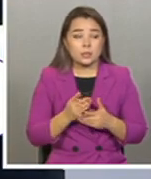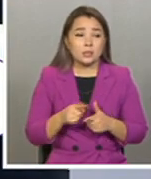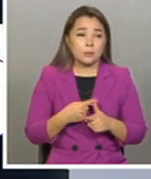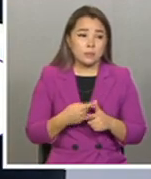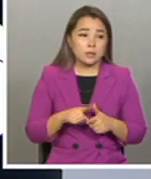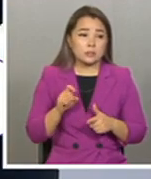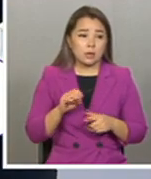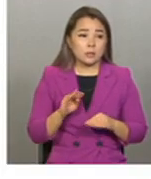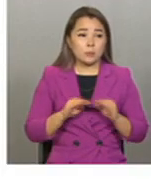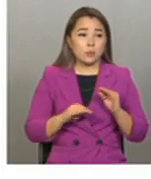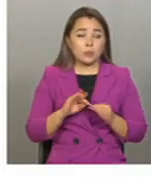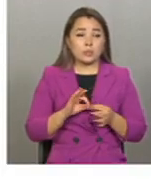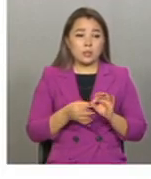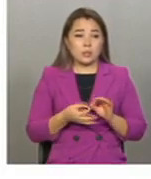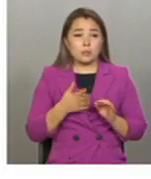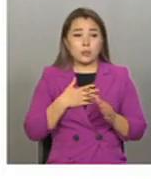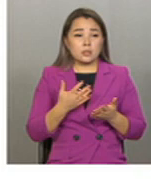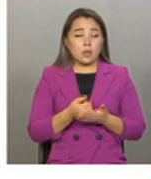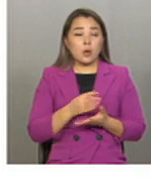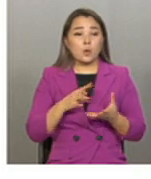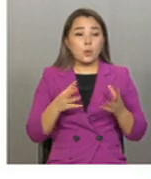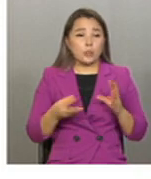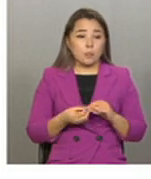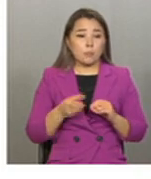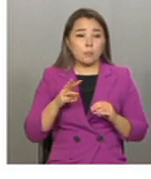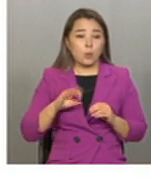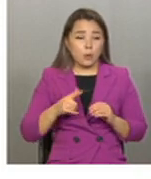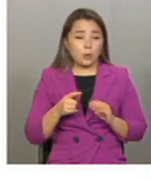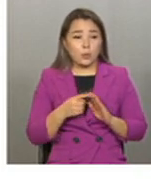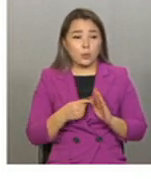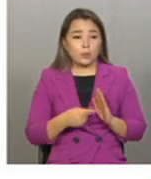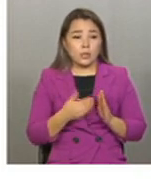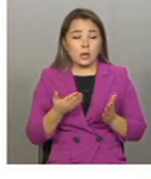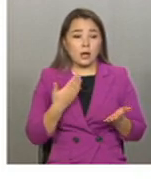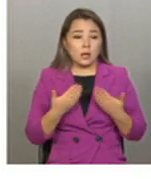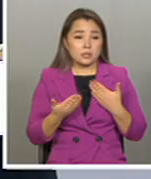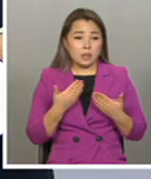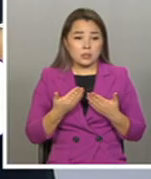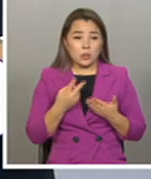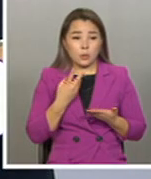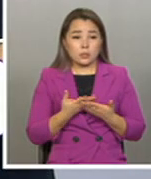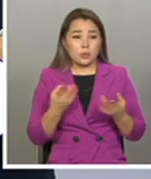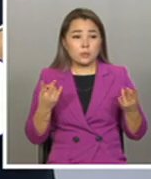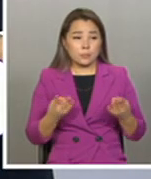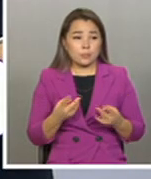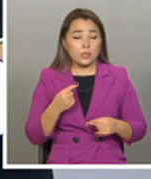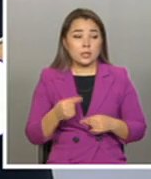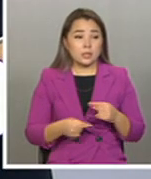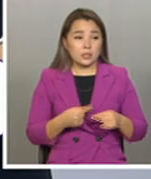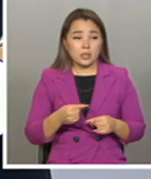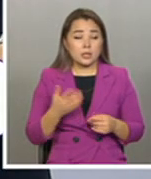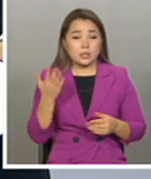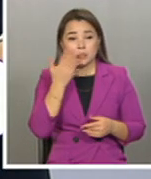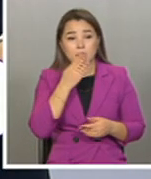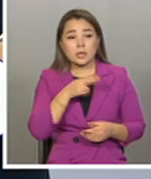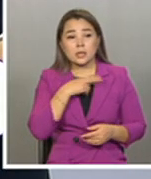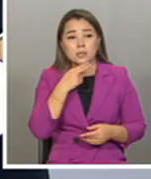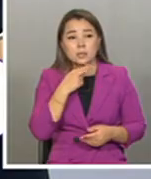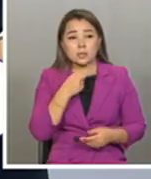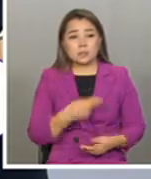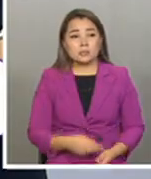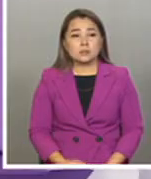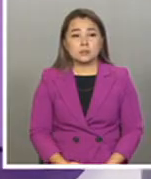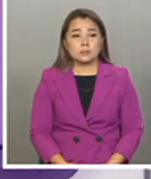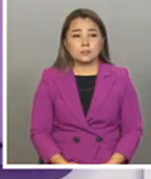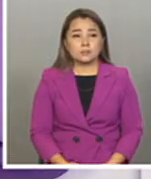мөлшерін табу үшін біз көлемнің мольдік көлемге қатынасын көрсетеміз. Келесі бейне материалға назар